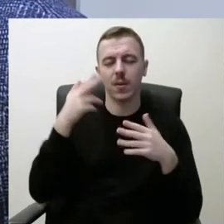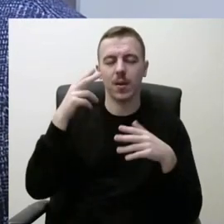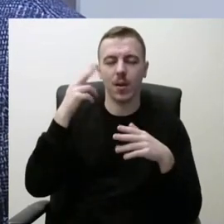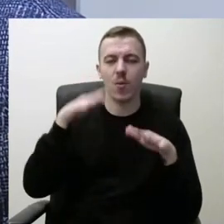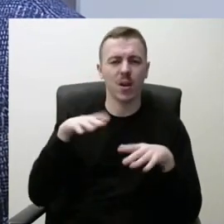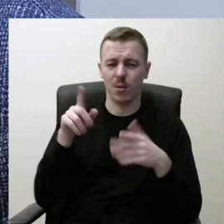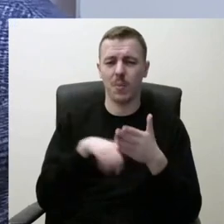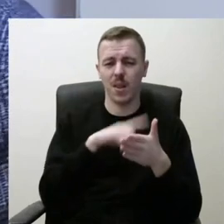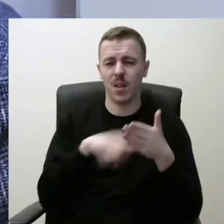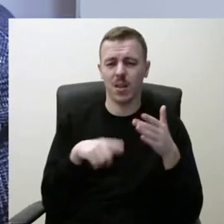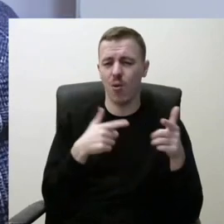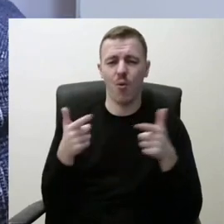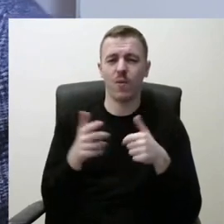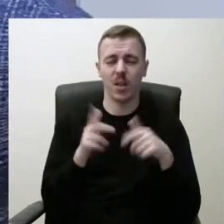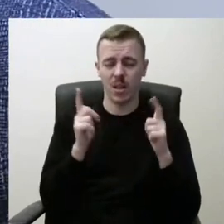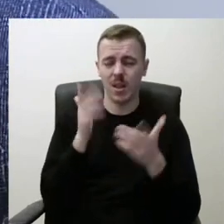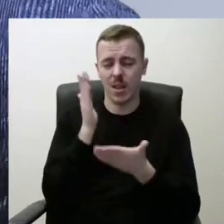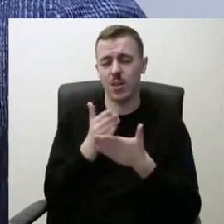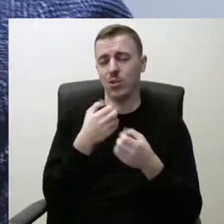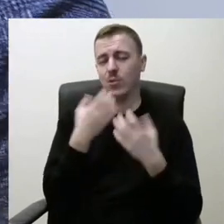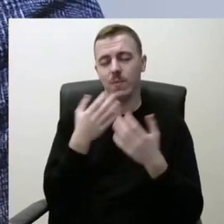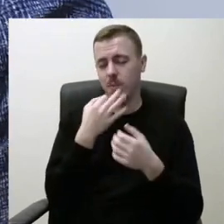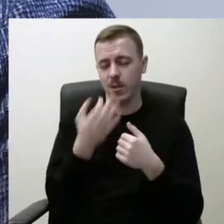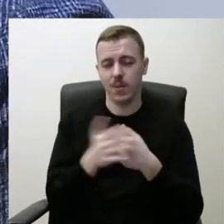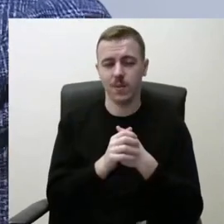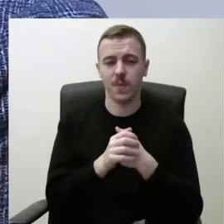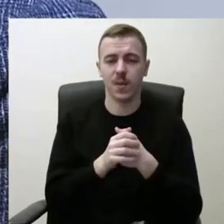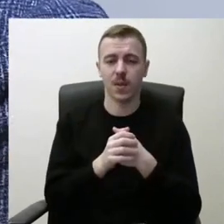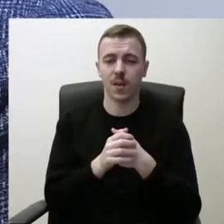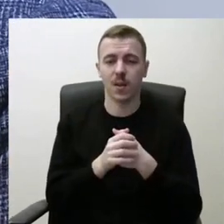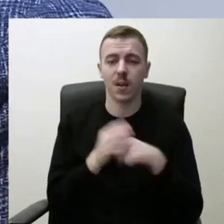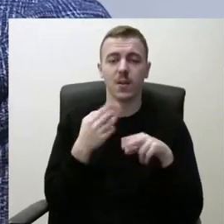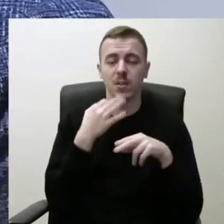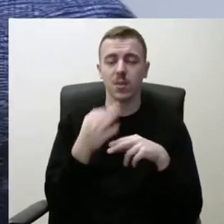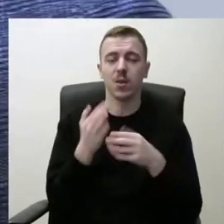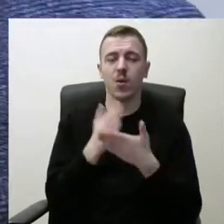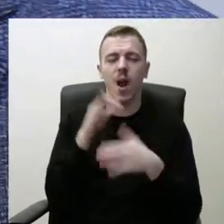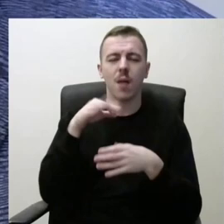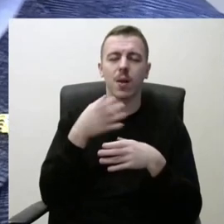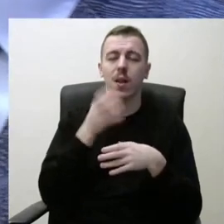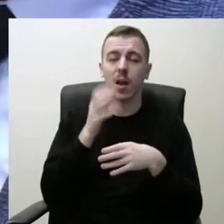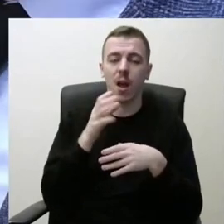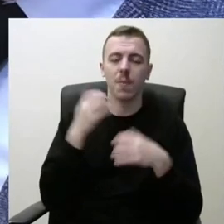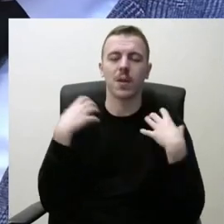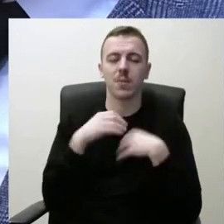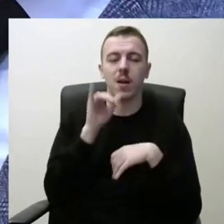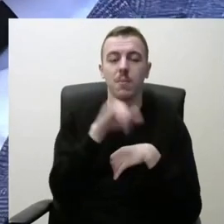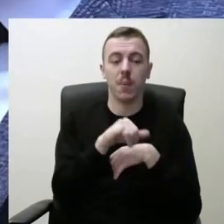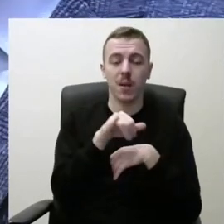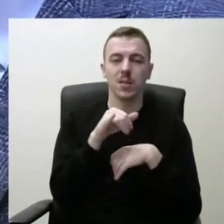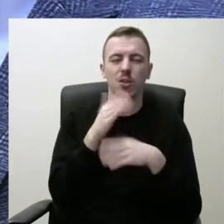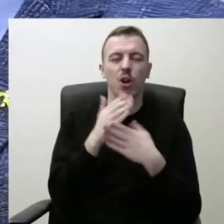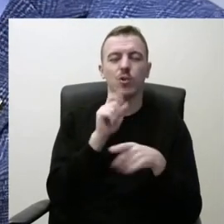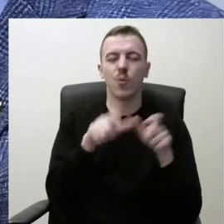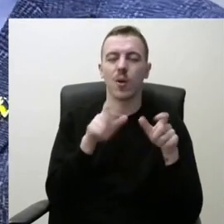sunaikintas. Kalbėkime tiesiai šviesiai. Yra diktatūra, gerba arba tie yra kabinete pasimėra, reiškia, atskirų žmonių, reiškia, su